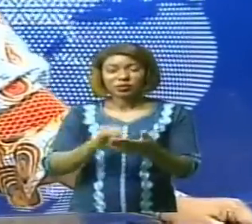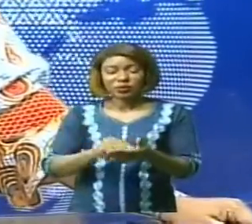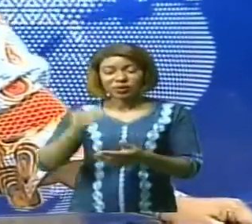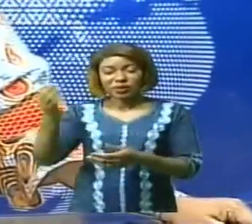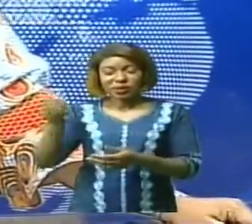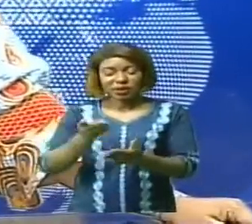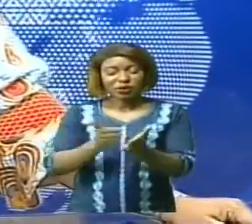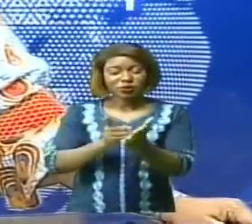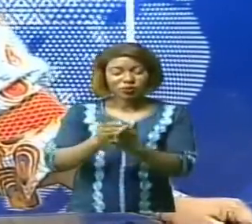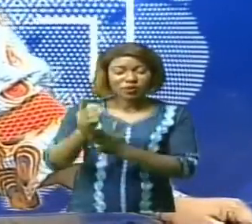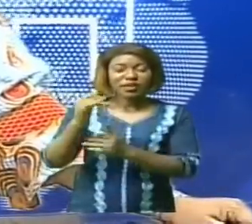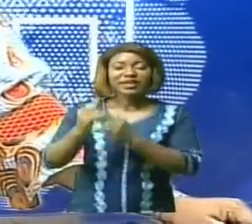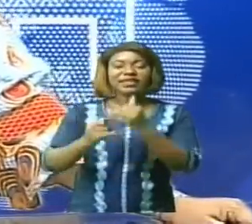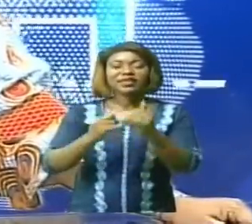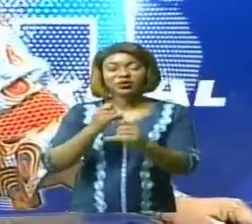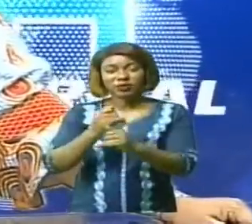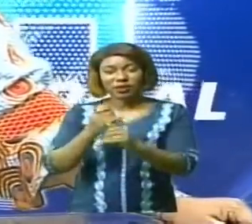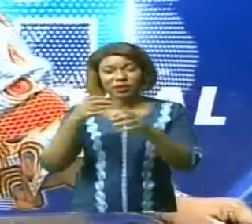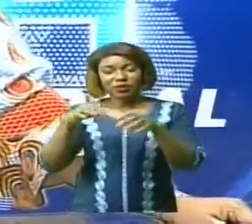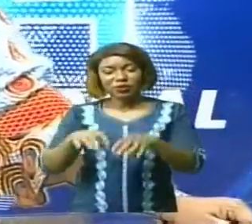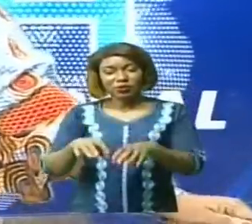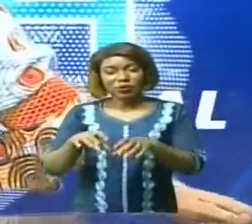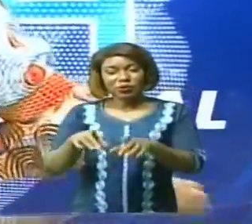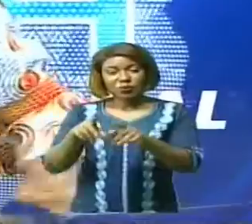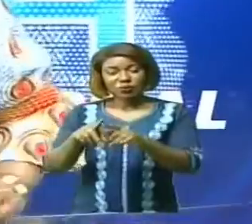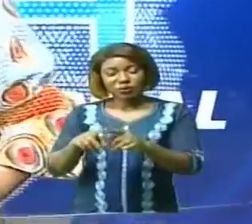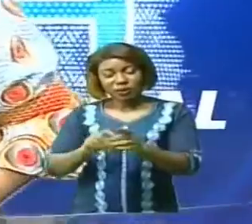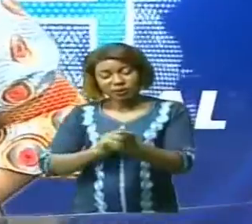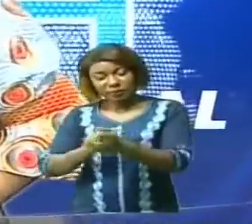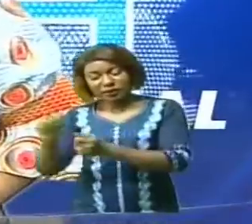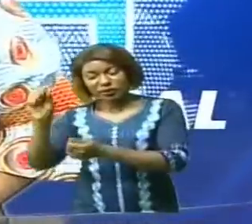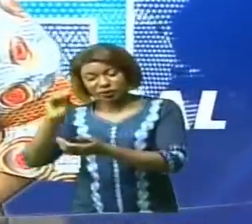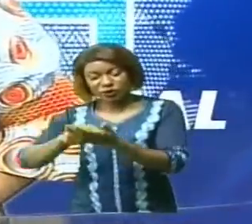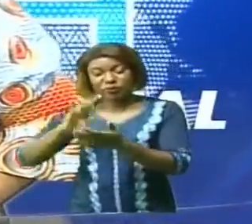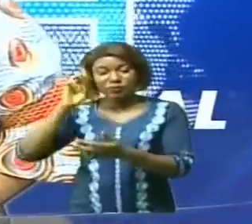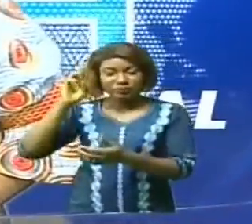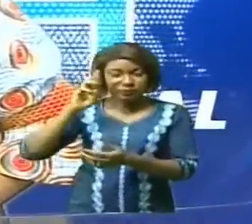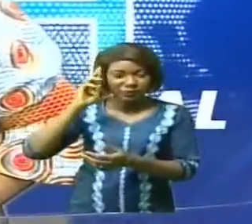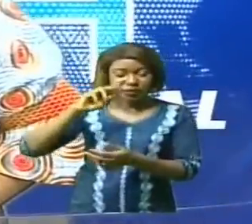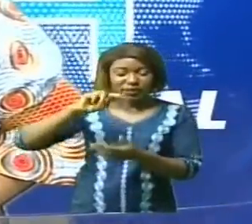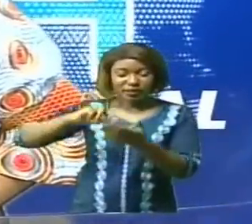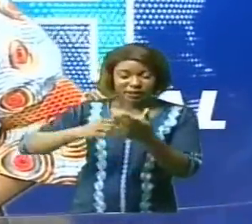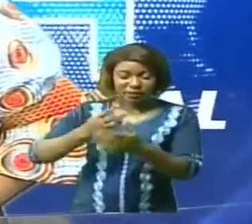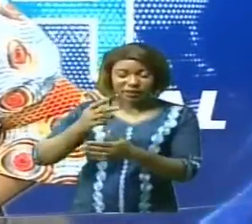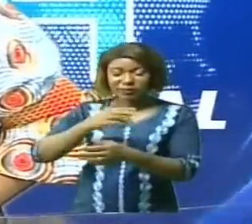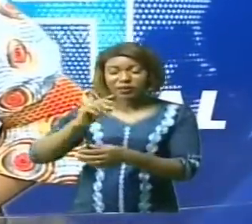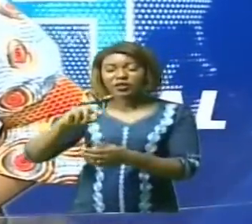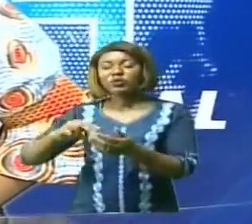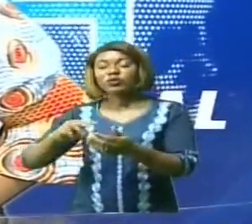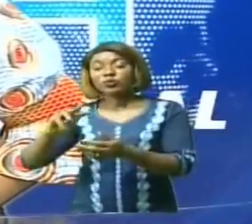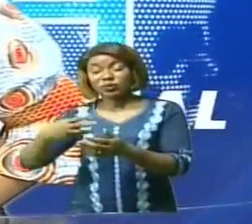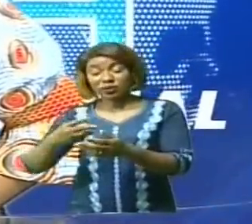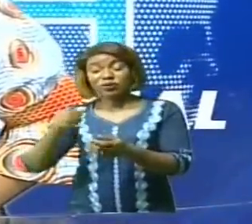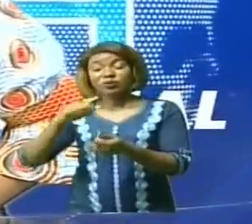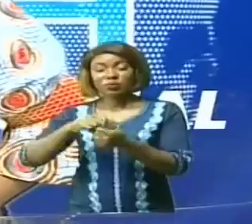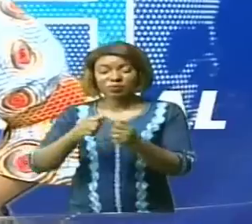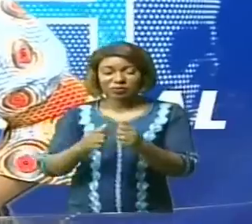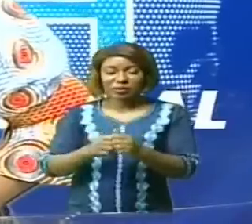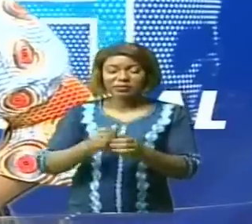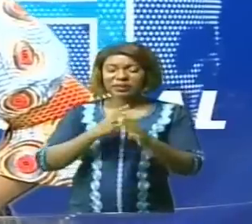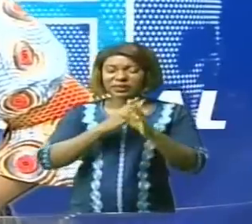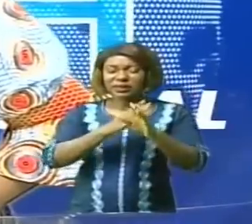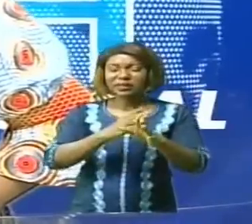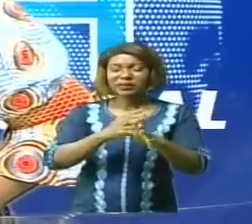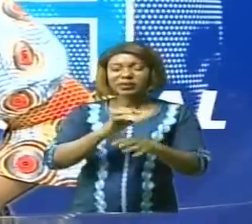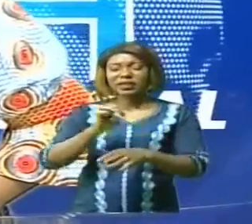droit international humanitaire en RDC a été passé en revue avec le deuxième et la troisième, la situation sécuritaire en Ituri et au